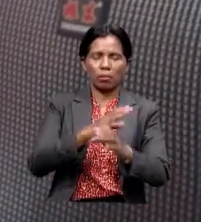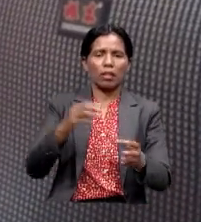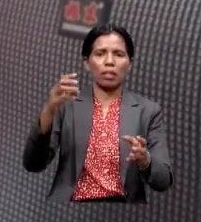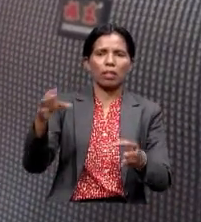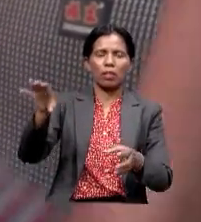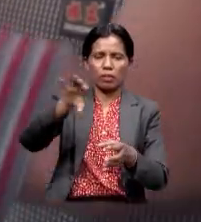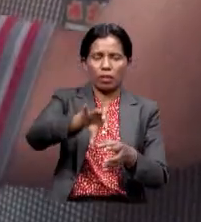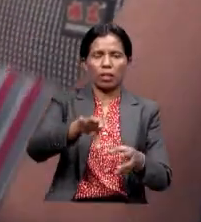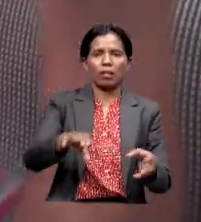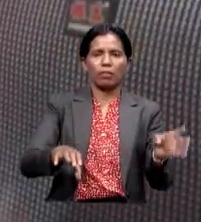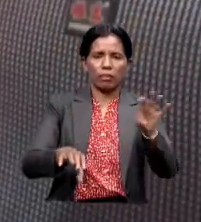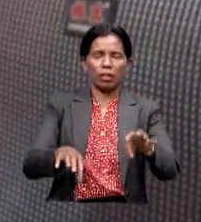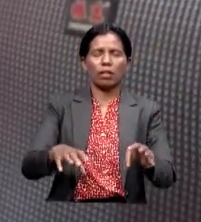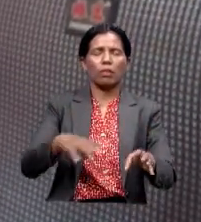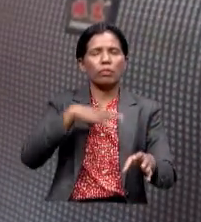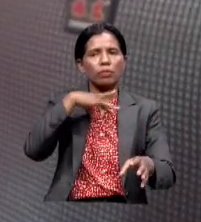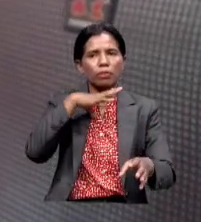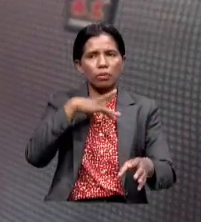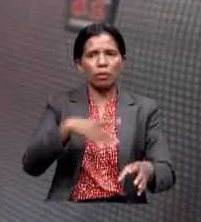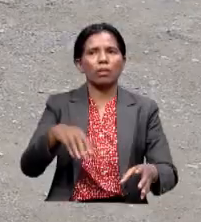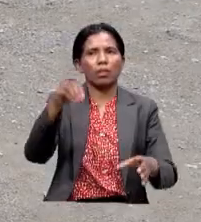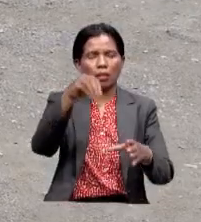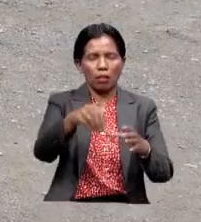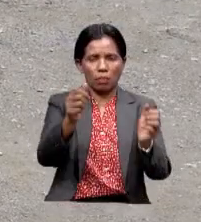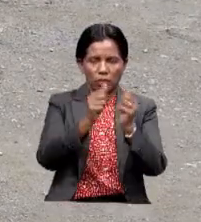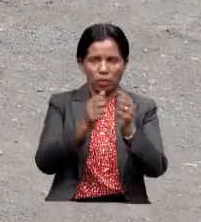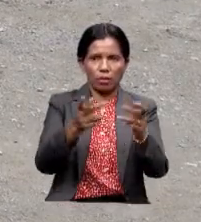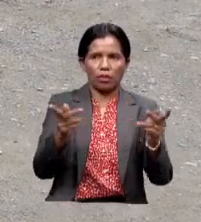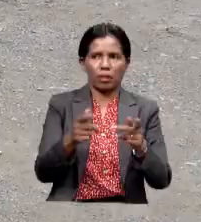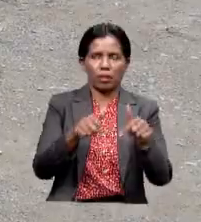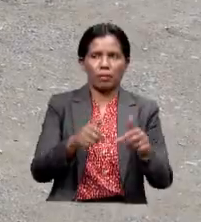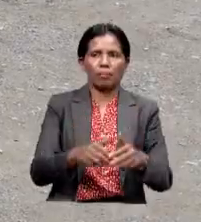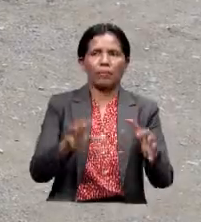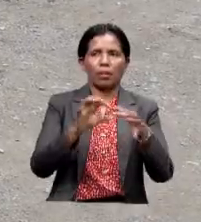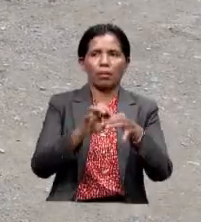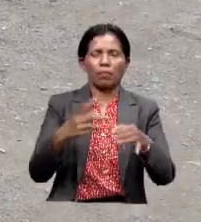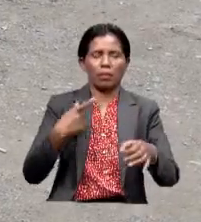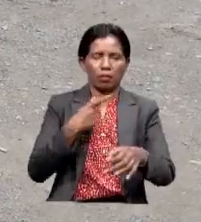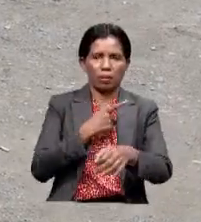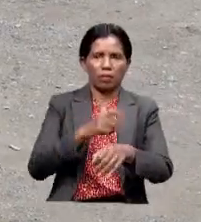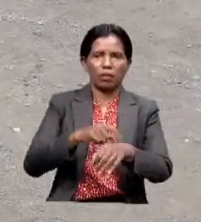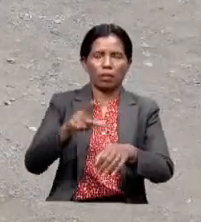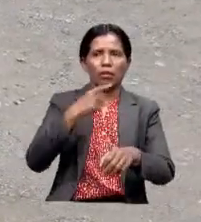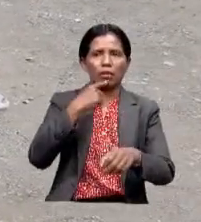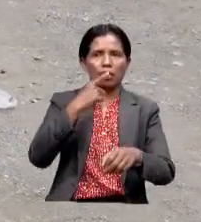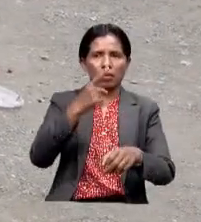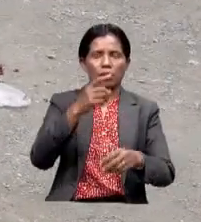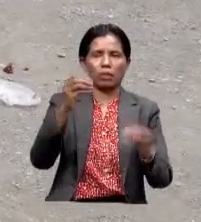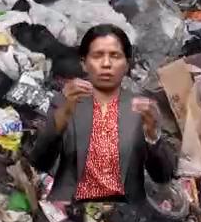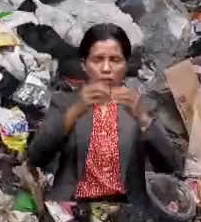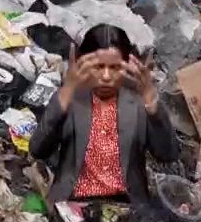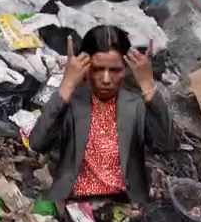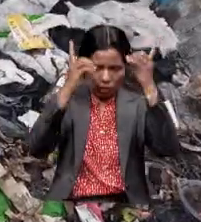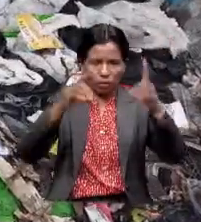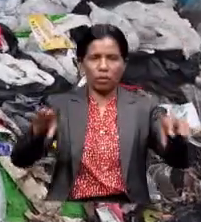orang belakang saja, ya. Dari sana bawa mobil langsung tumpah di sini. Membro Parlamento Nasional, Liusi Plenare questiona Macas, ho decisão